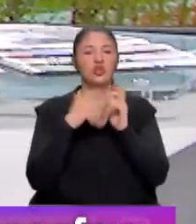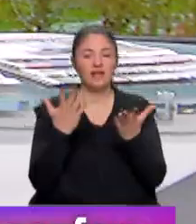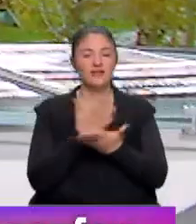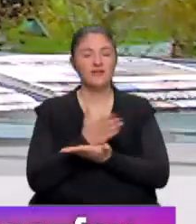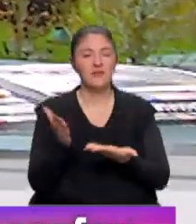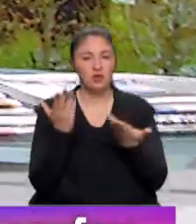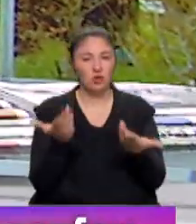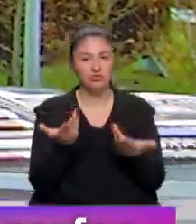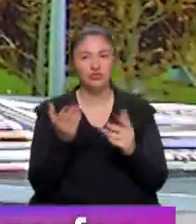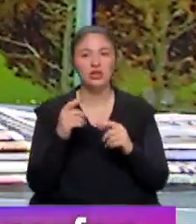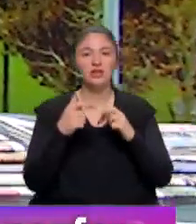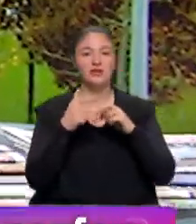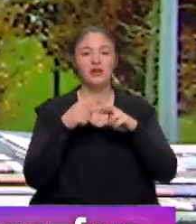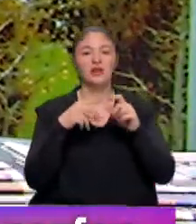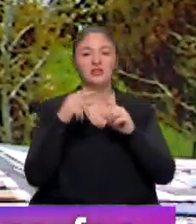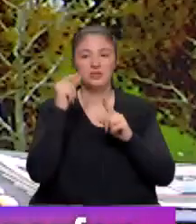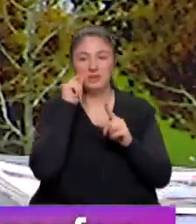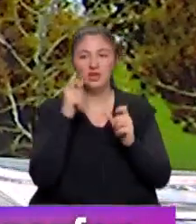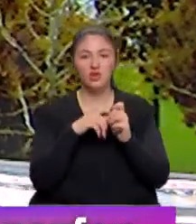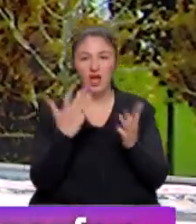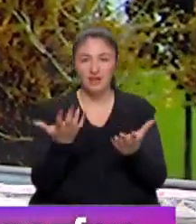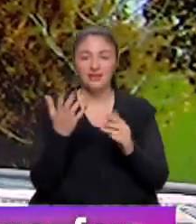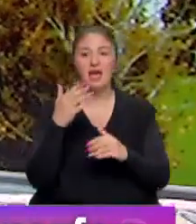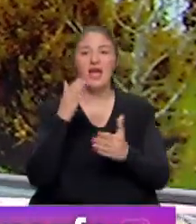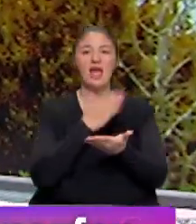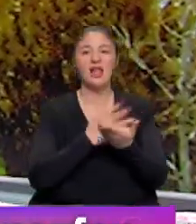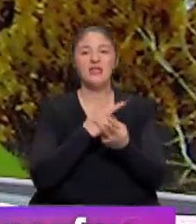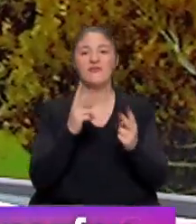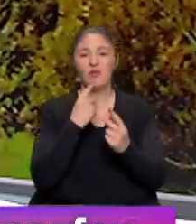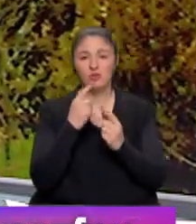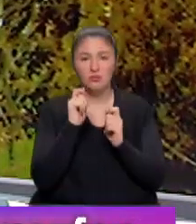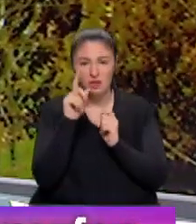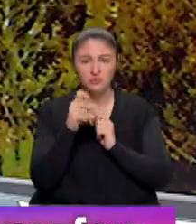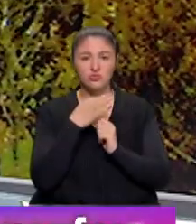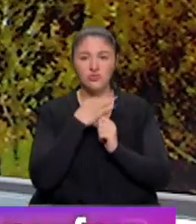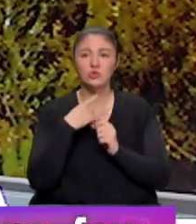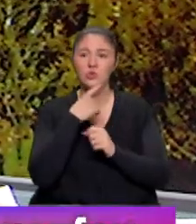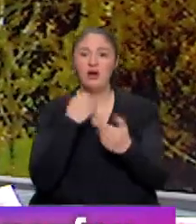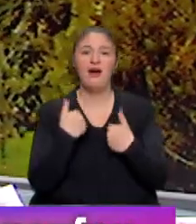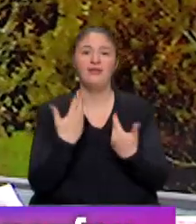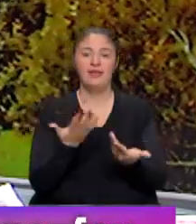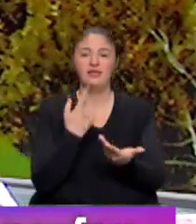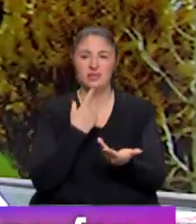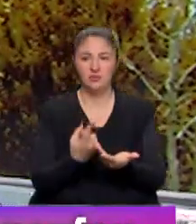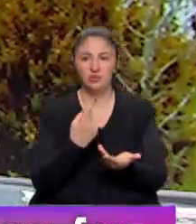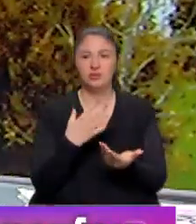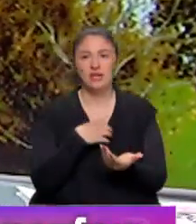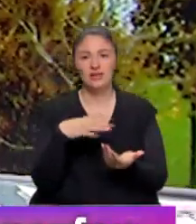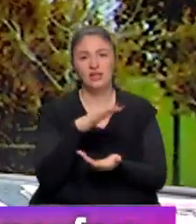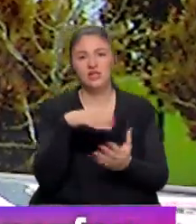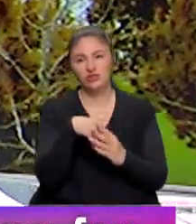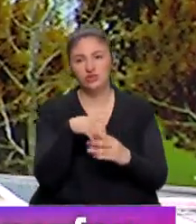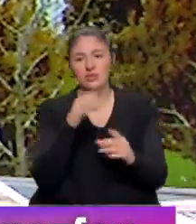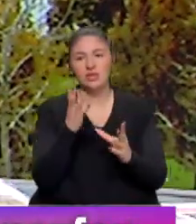Günaydın, devam ediyoruz. Raşit Türker, günaydın, ehliyet affını dile getirir misiniz? Zor durumdayız demiş. Kendileri